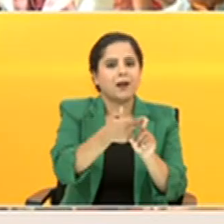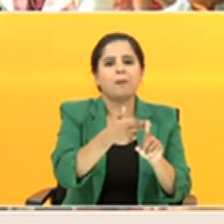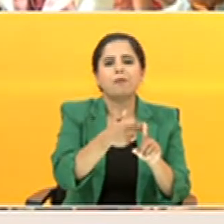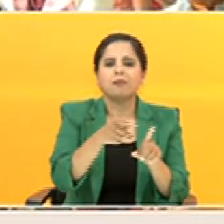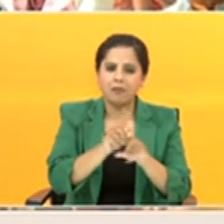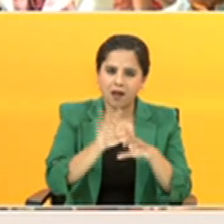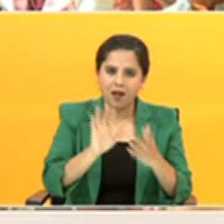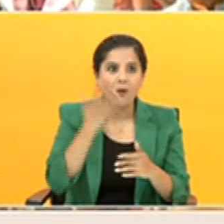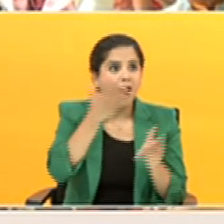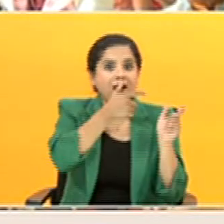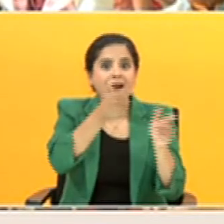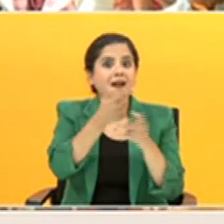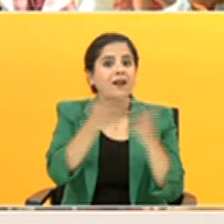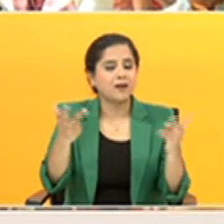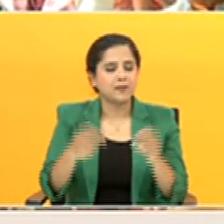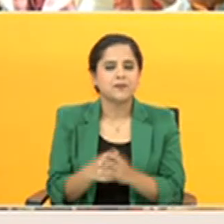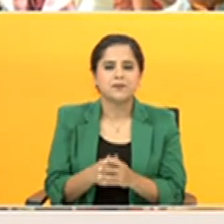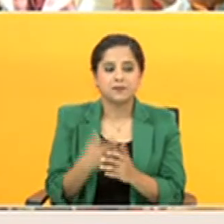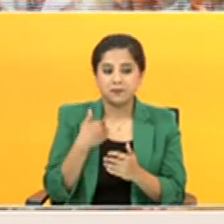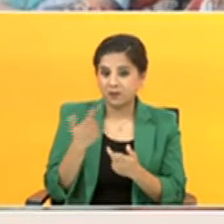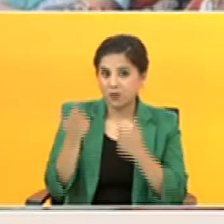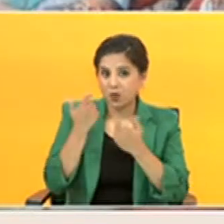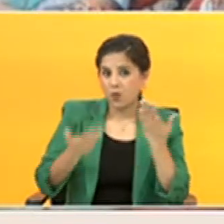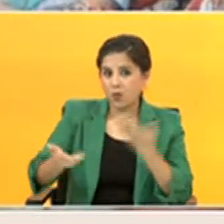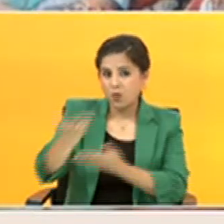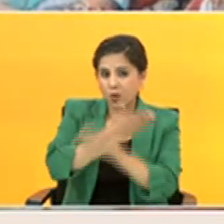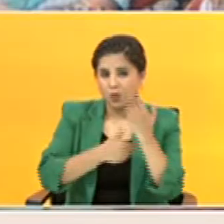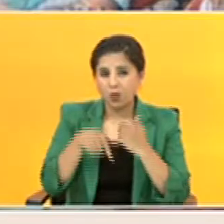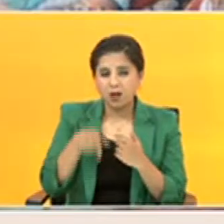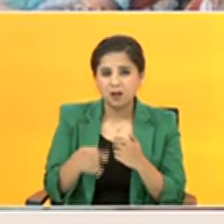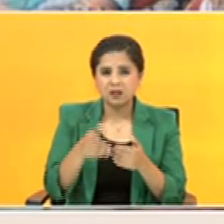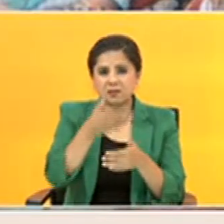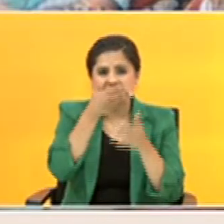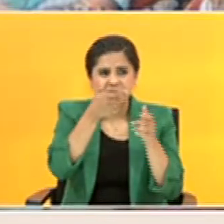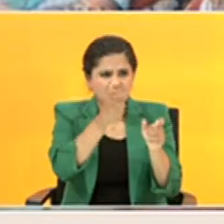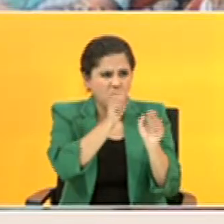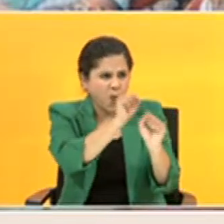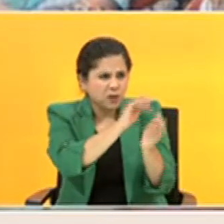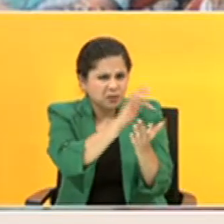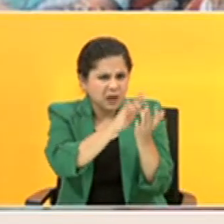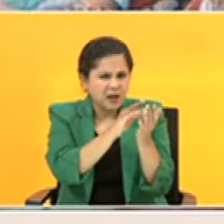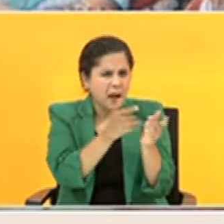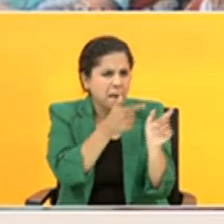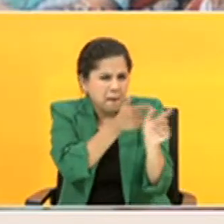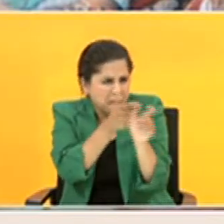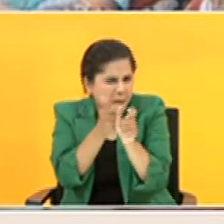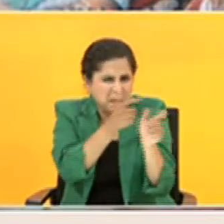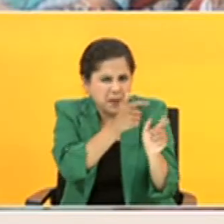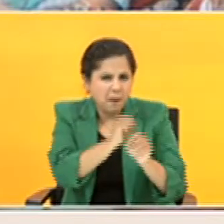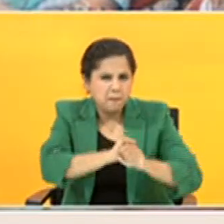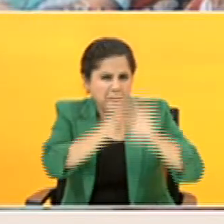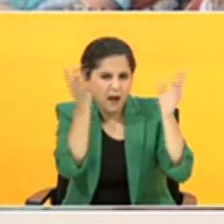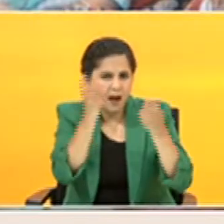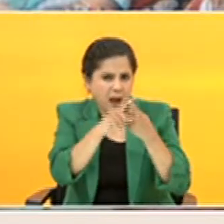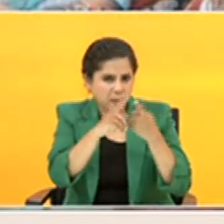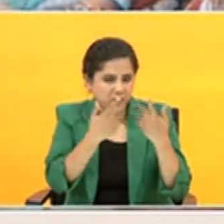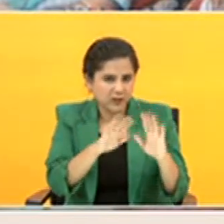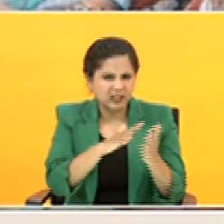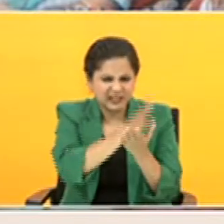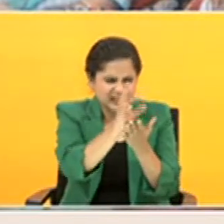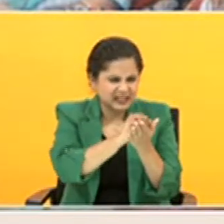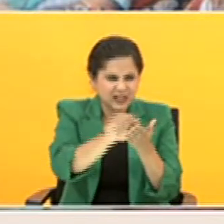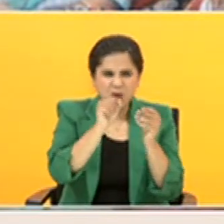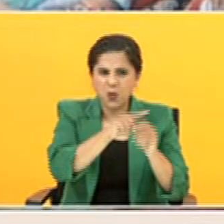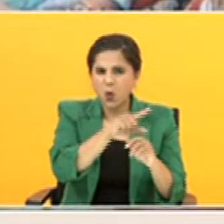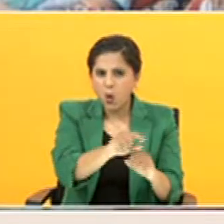साथियों, हमारे जवानों ने आतंक के अड्डों को तबाह किया। यह उनका